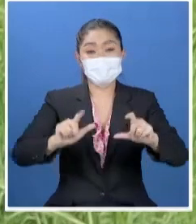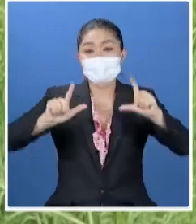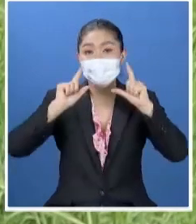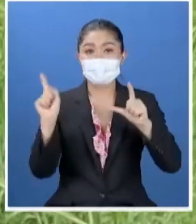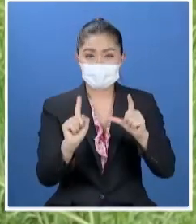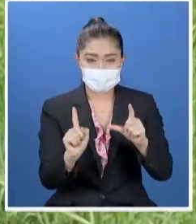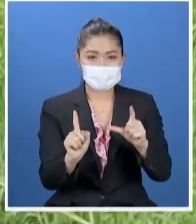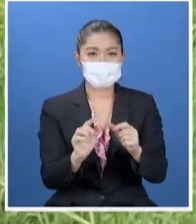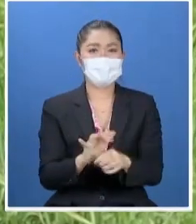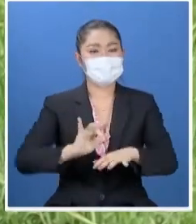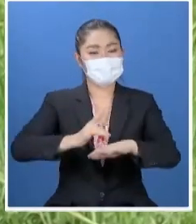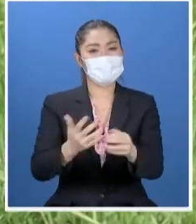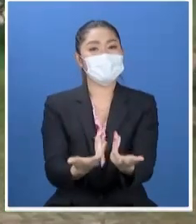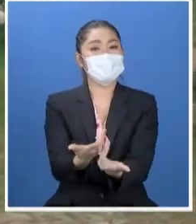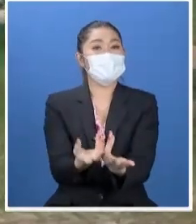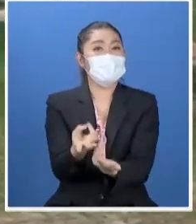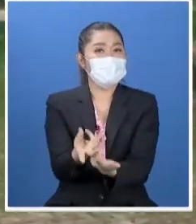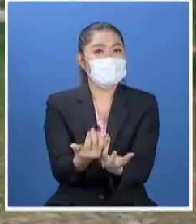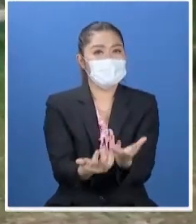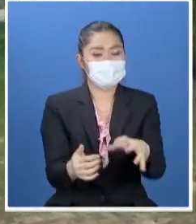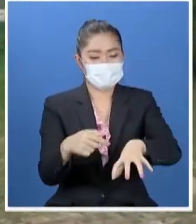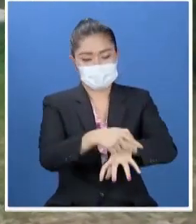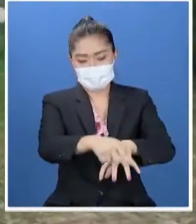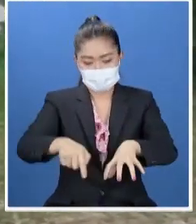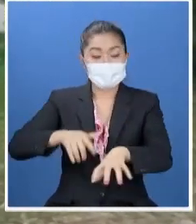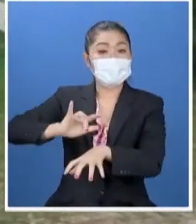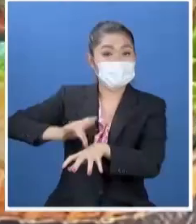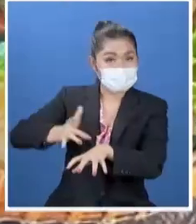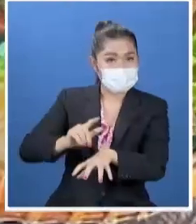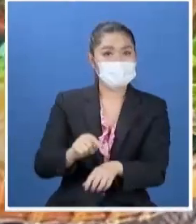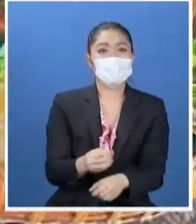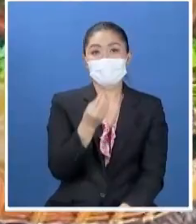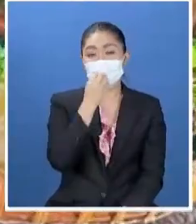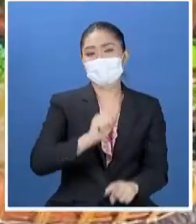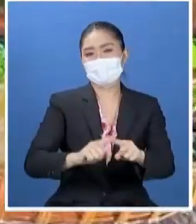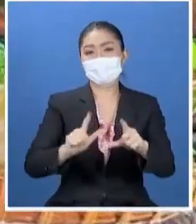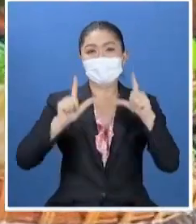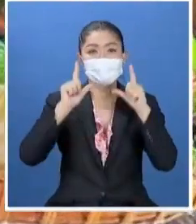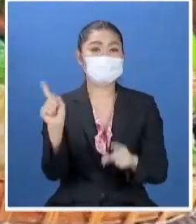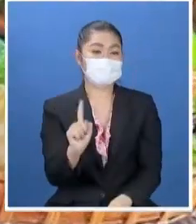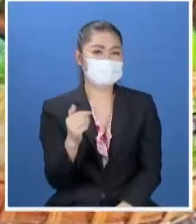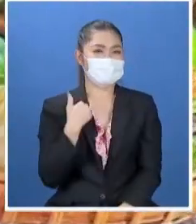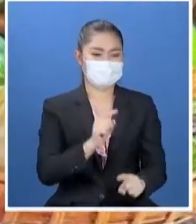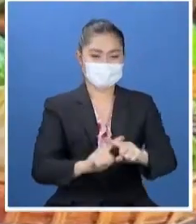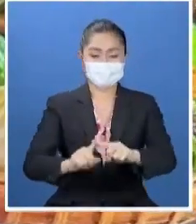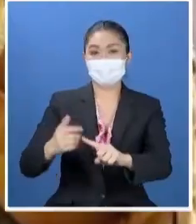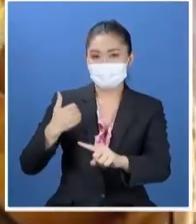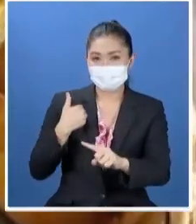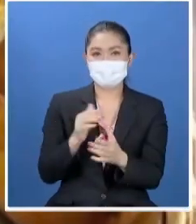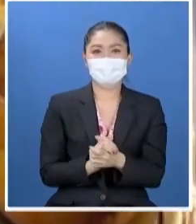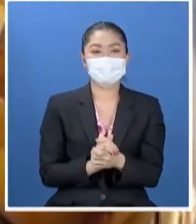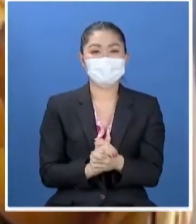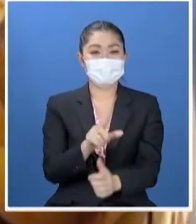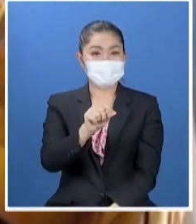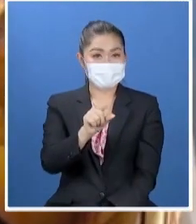นี้ก็คือบรรยากาศกลางทุ่งนารายล้อมไปด้วยธรรมชาติส่วนเมนูอาหารเด็ดๆประจำร้านก็มีหลากหลายเมนูนะคะ